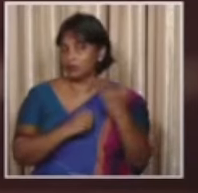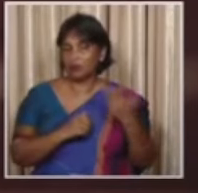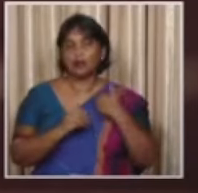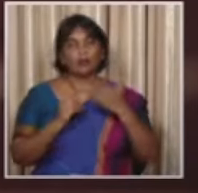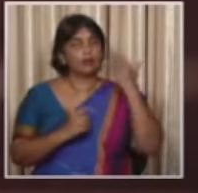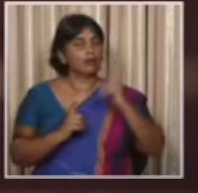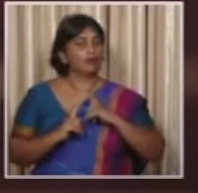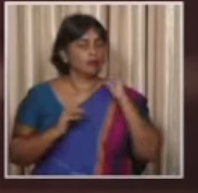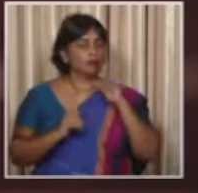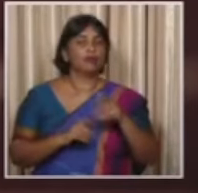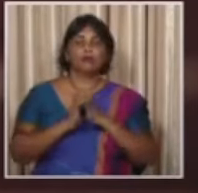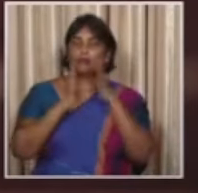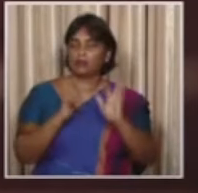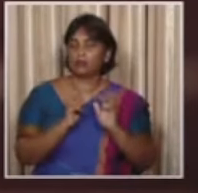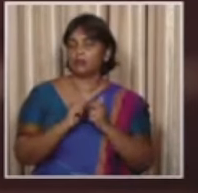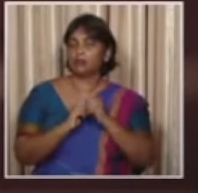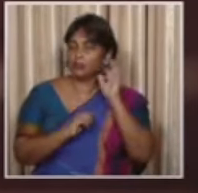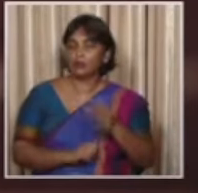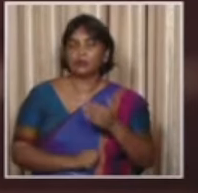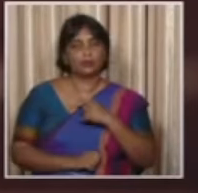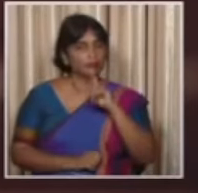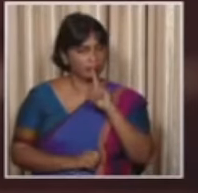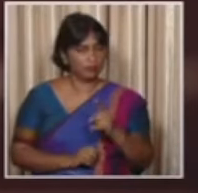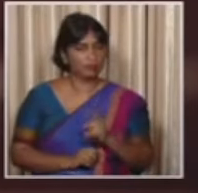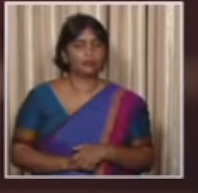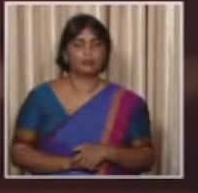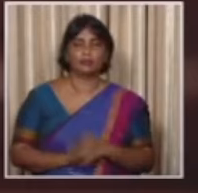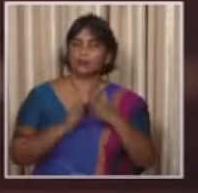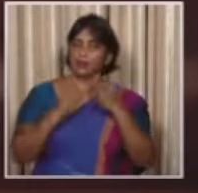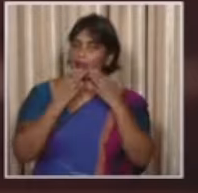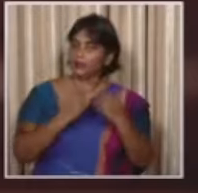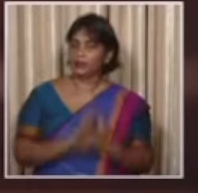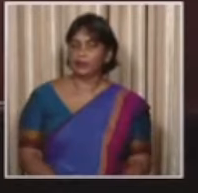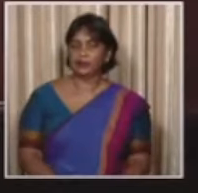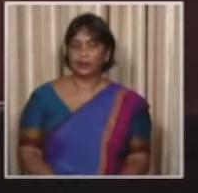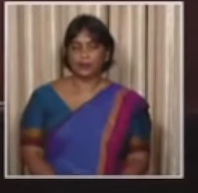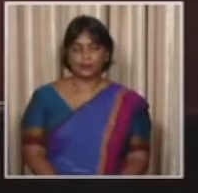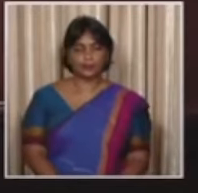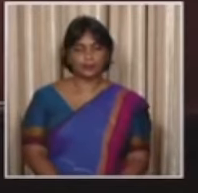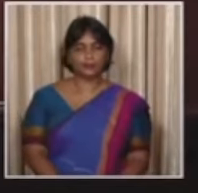අනාගතේ උදා වෙන්නේ බරපතල තත්ත්වයක් කියන එකත් මම මතක් කරන්න කැමතියි. බොහොම ස්තුතියි ඔබට.